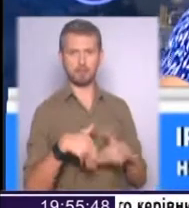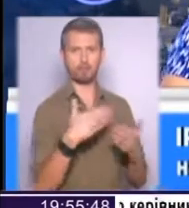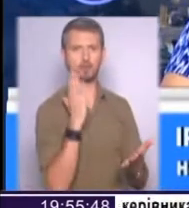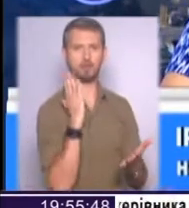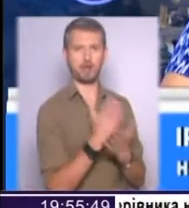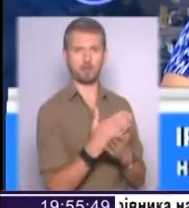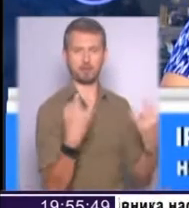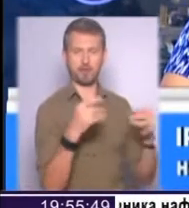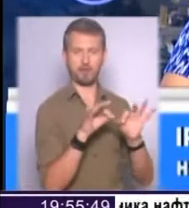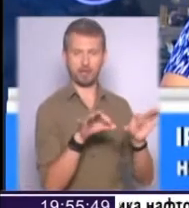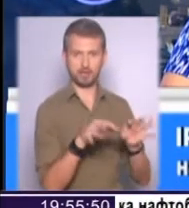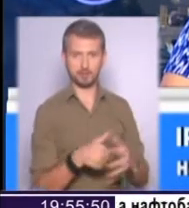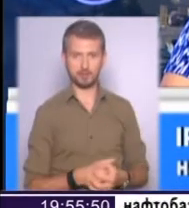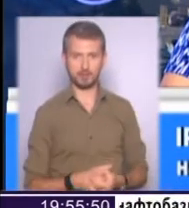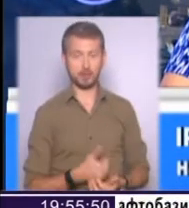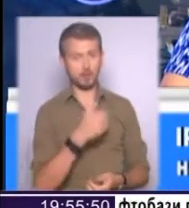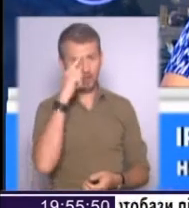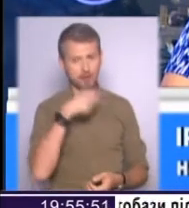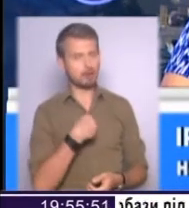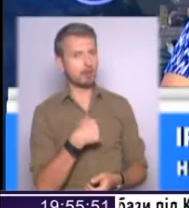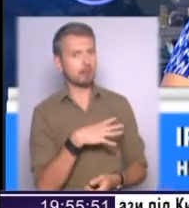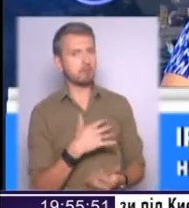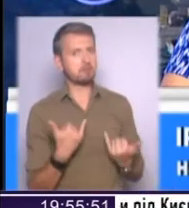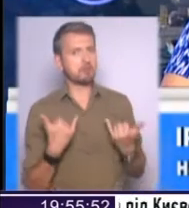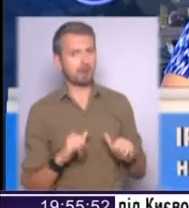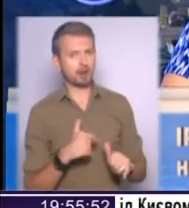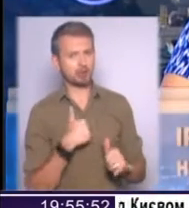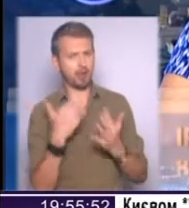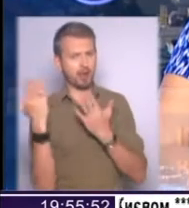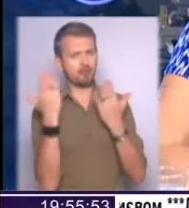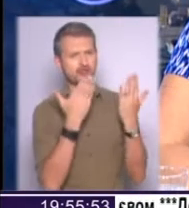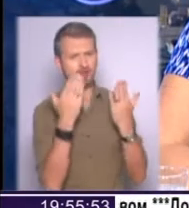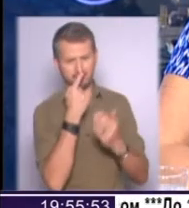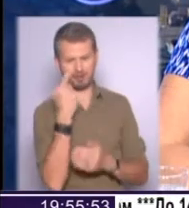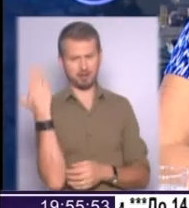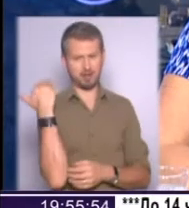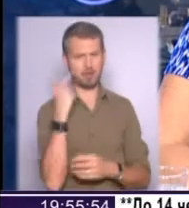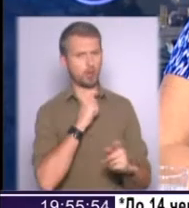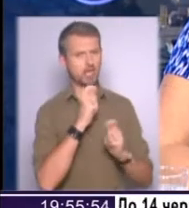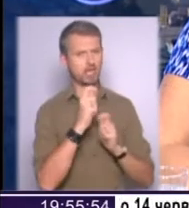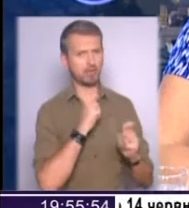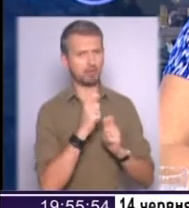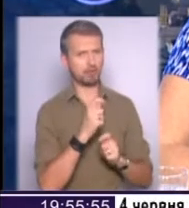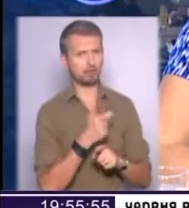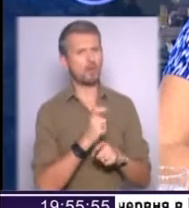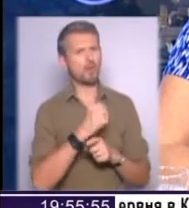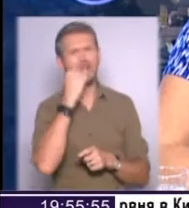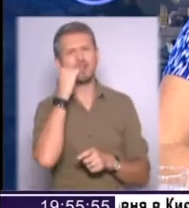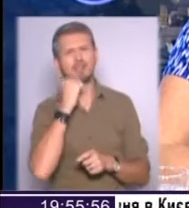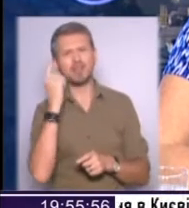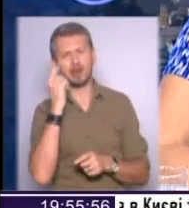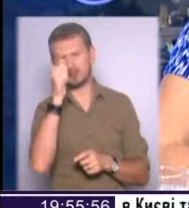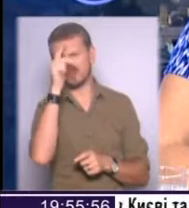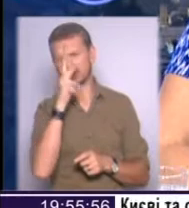ефірі. Ви знаєте, я була під враженням, я читала недавно інтерв'ю, доволі старе,